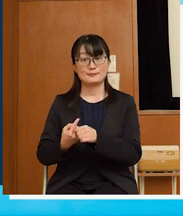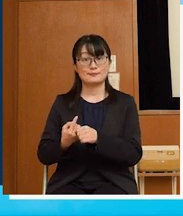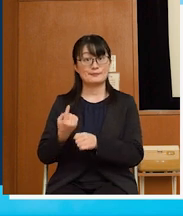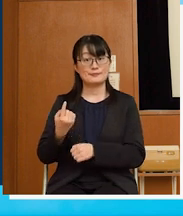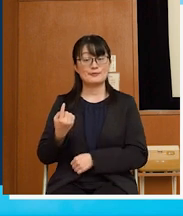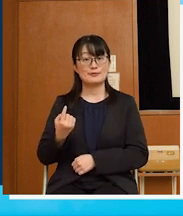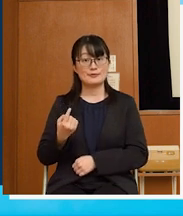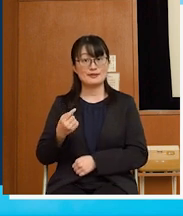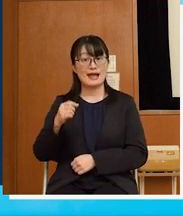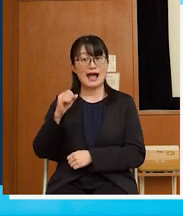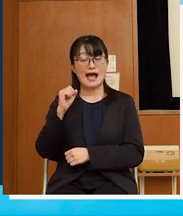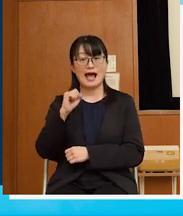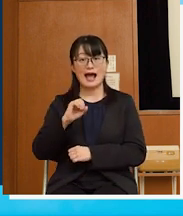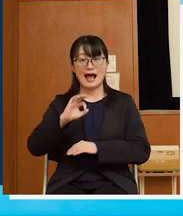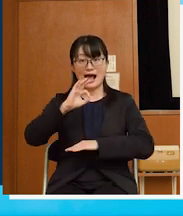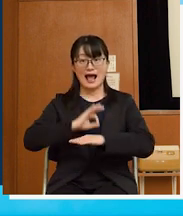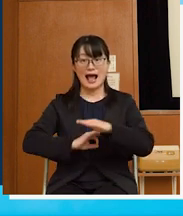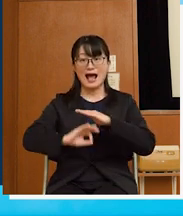の